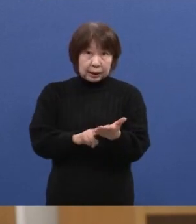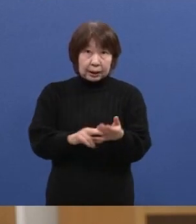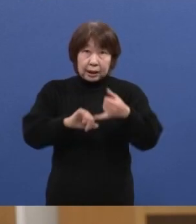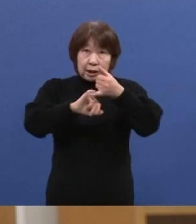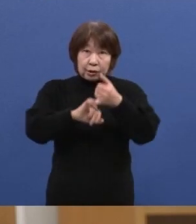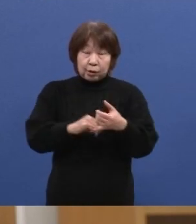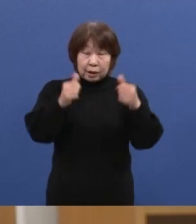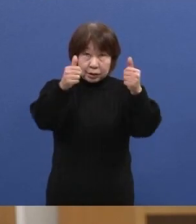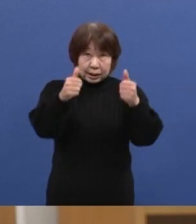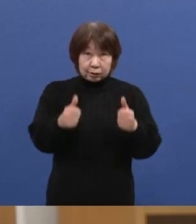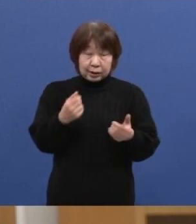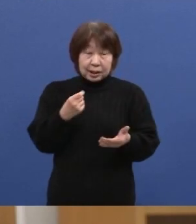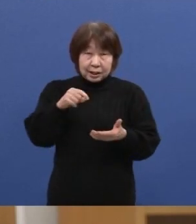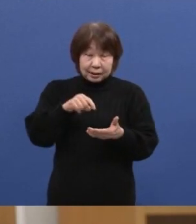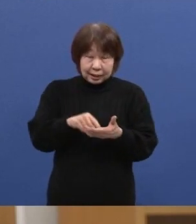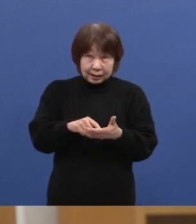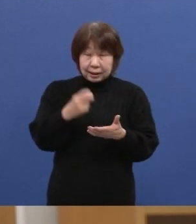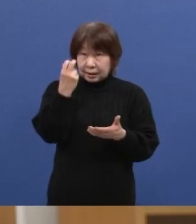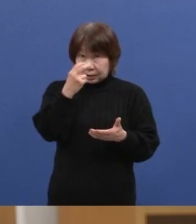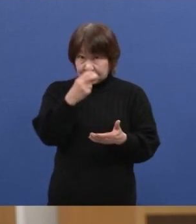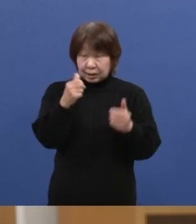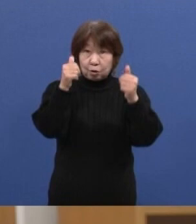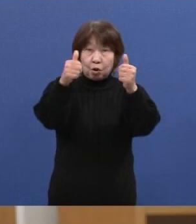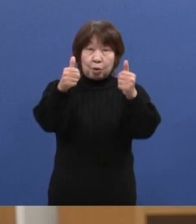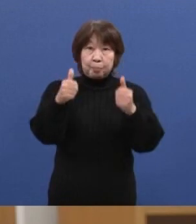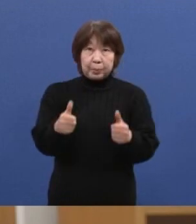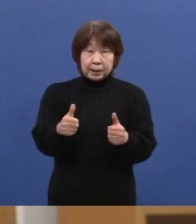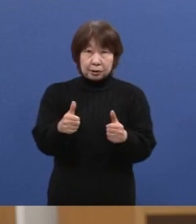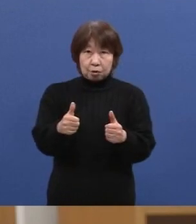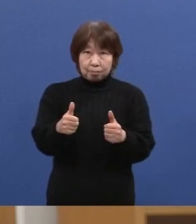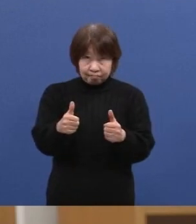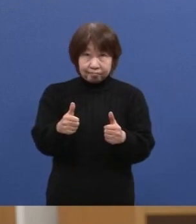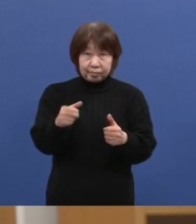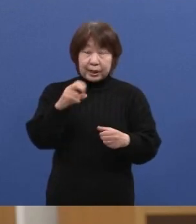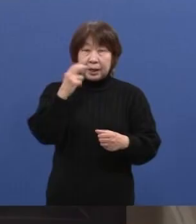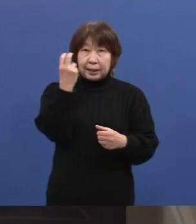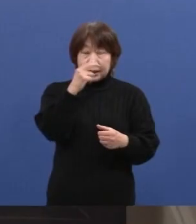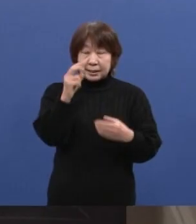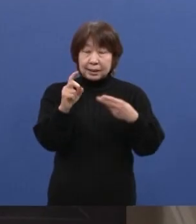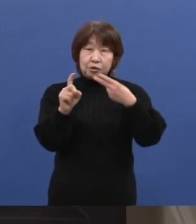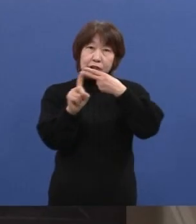単に自分の好きな本を探せるホームページの検索機能をご利用ください。